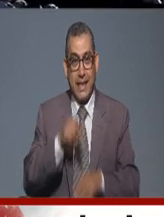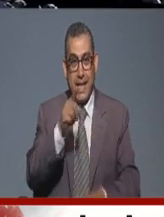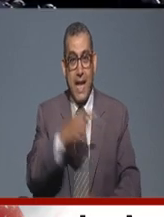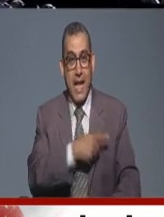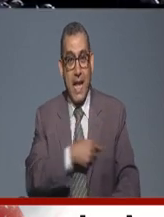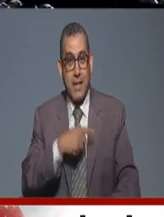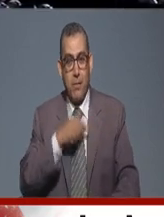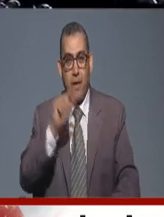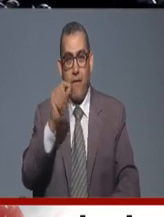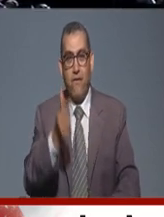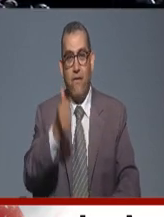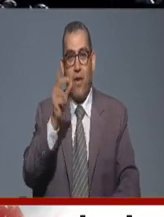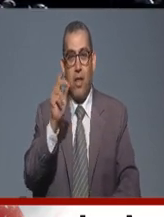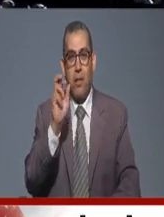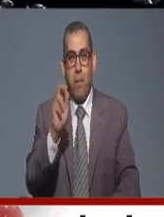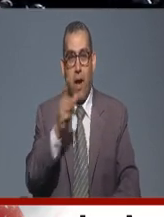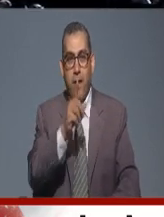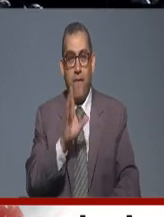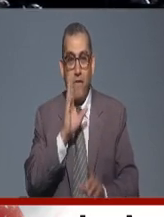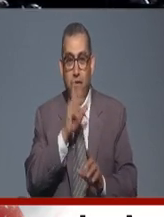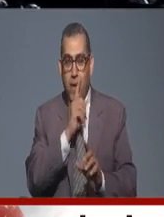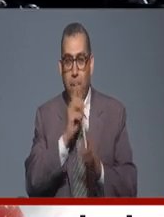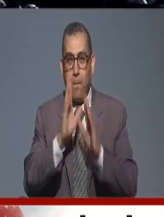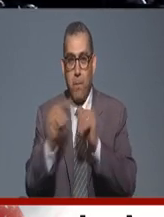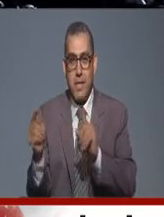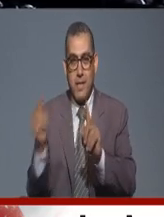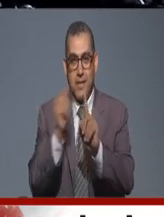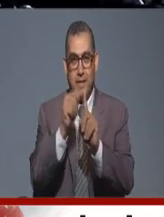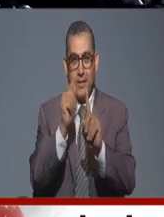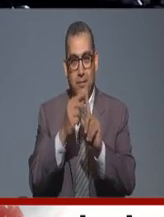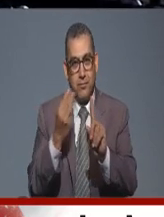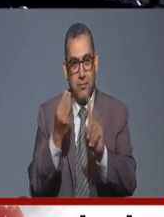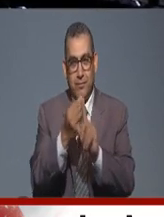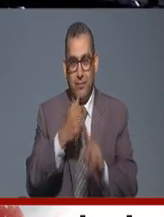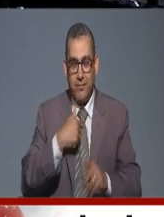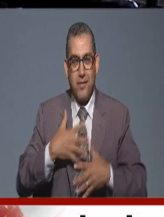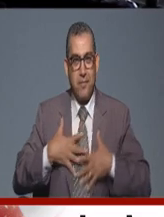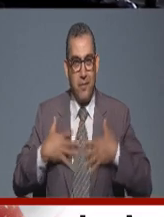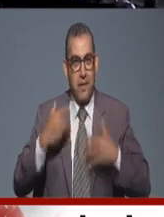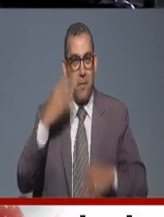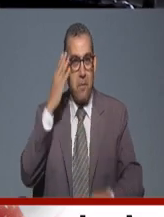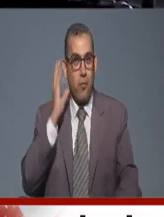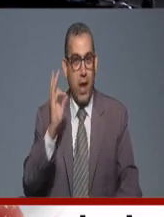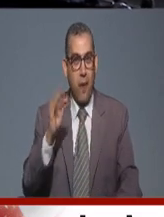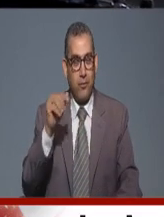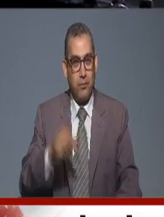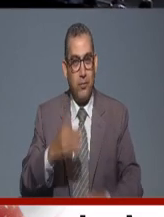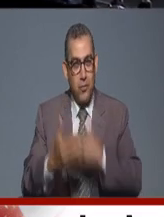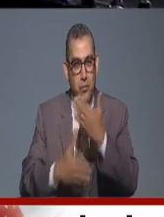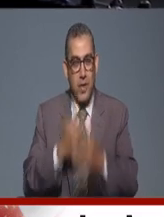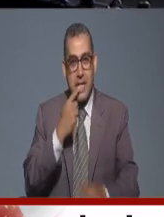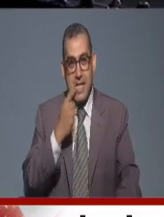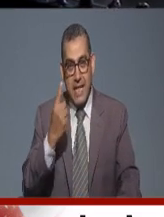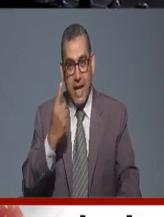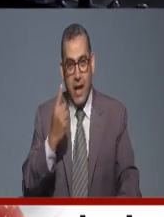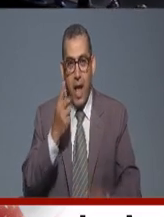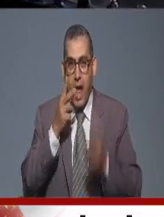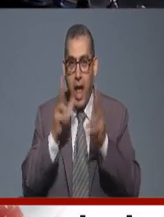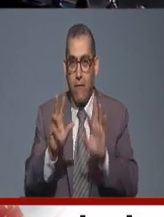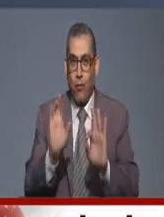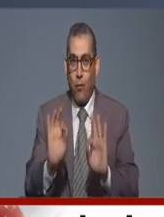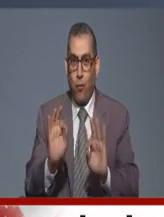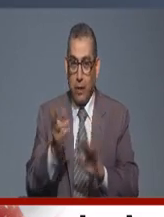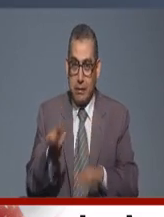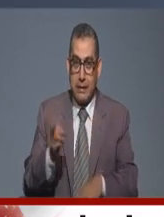فاطمه وبتمثل مصر فرحت قوي وبعد كده بعدها بسنه نفس الحكايه